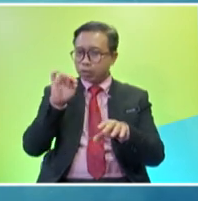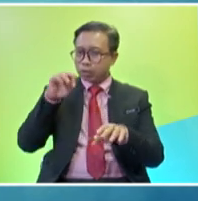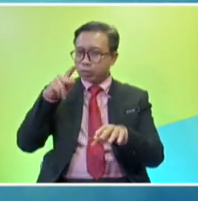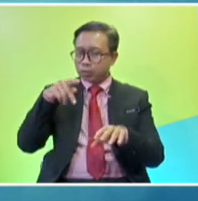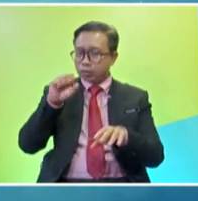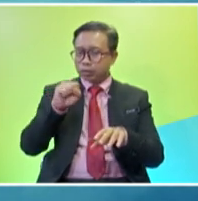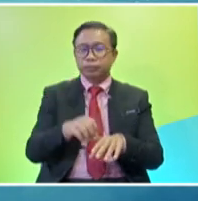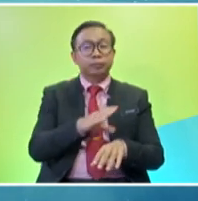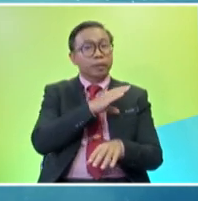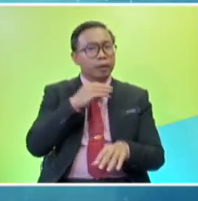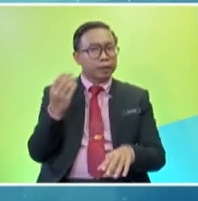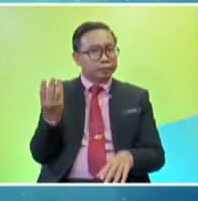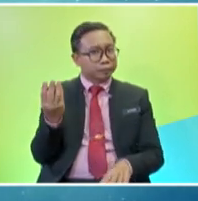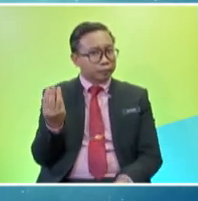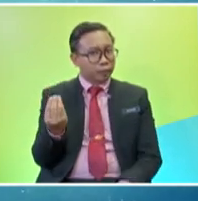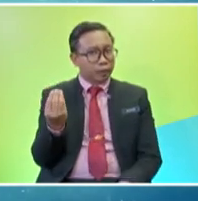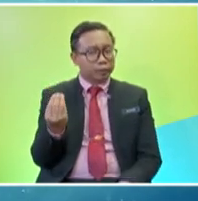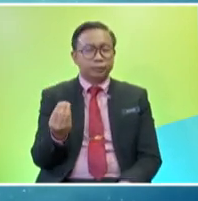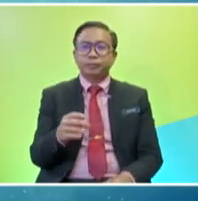manakala hutan